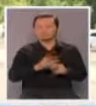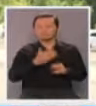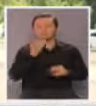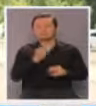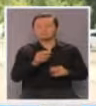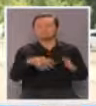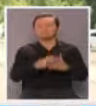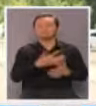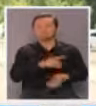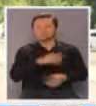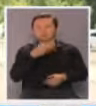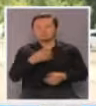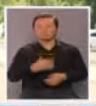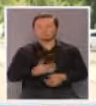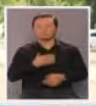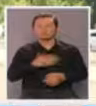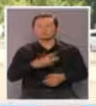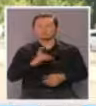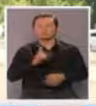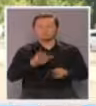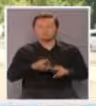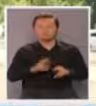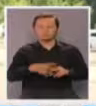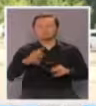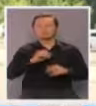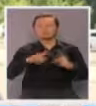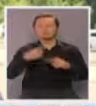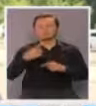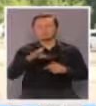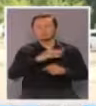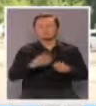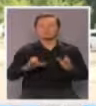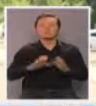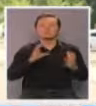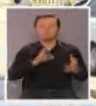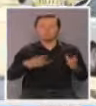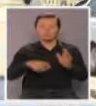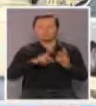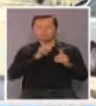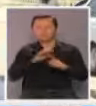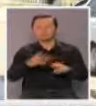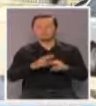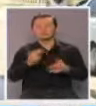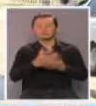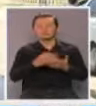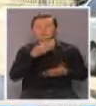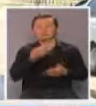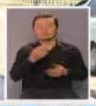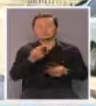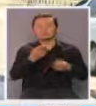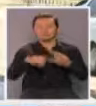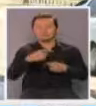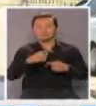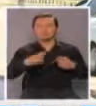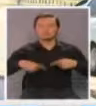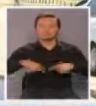вы расплатились? Они были испуганы, ответили, что тогда в следующий раз она их не впустит. Кондуктор в ответ говорит, что они возвращаются с кружков